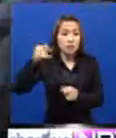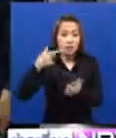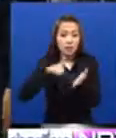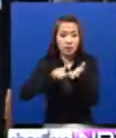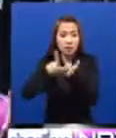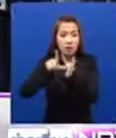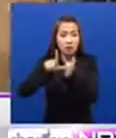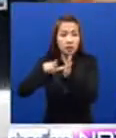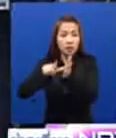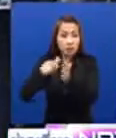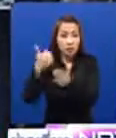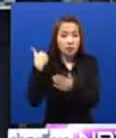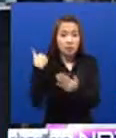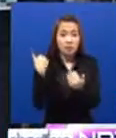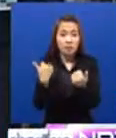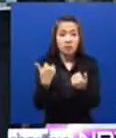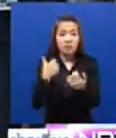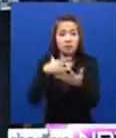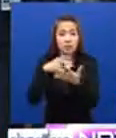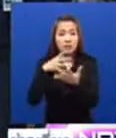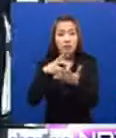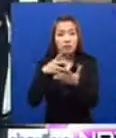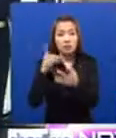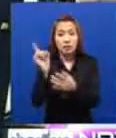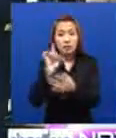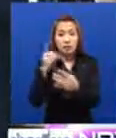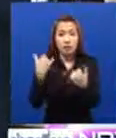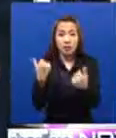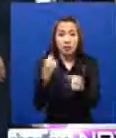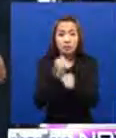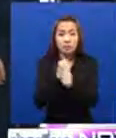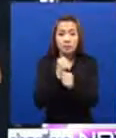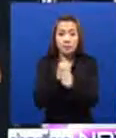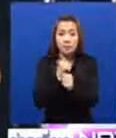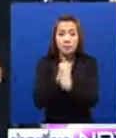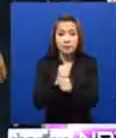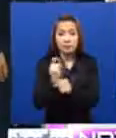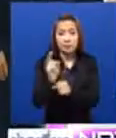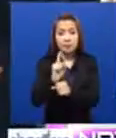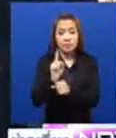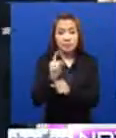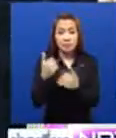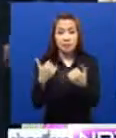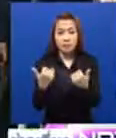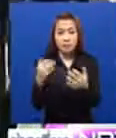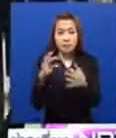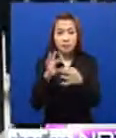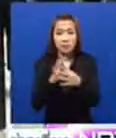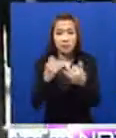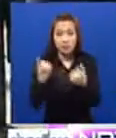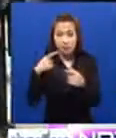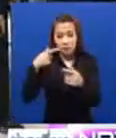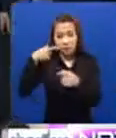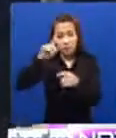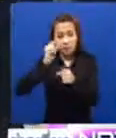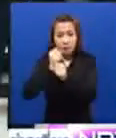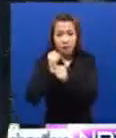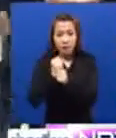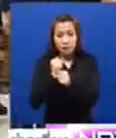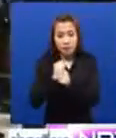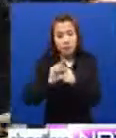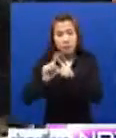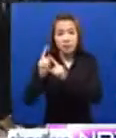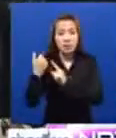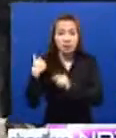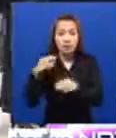แรงงานประมงไทยถูกคุมขังอยู่บนเกาะเบนจิน่าประเทศอินโดนีเซียว่าที่ผ่านมารัฐบาลพยายามช่วยเหลือแรงงานที่ถูกหลอกลวงไป